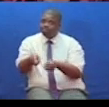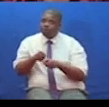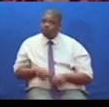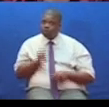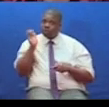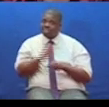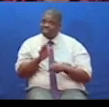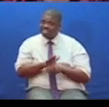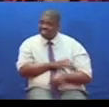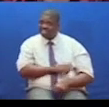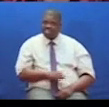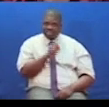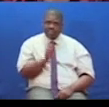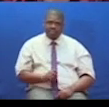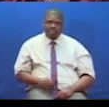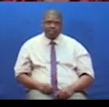kutosha?